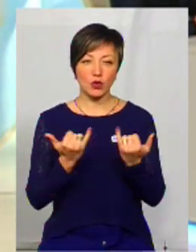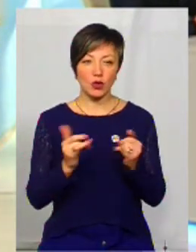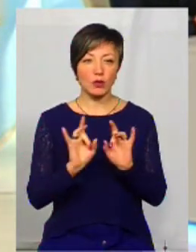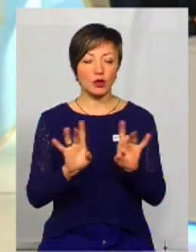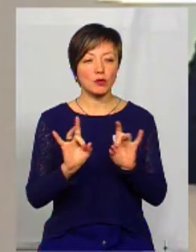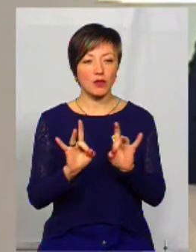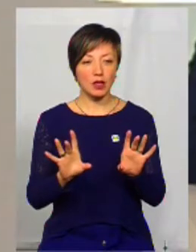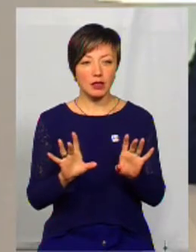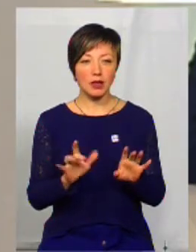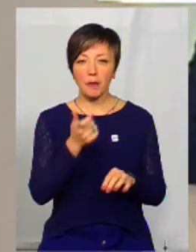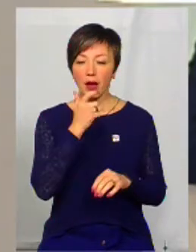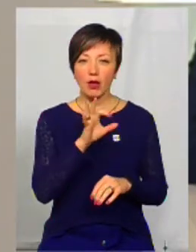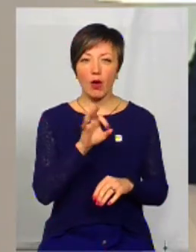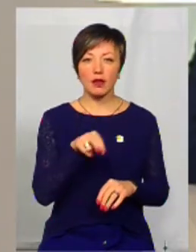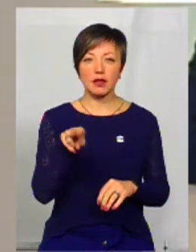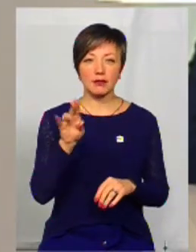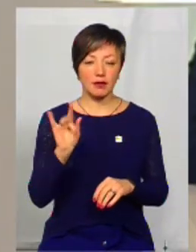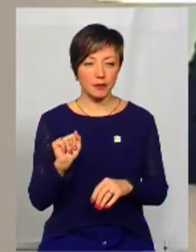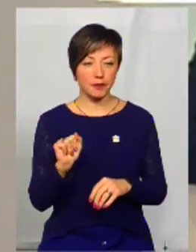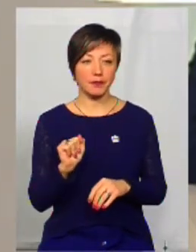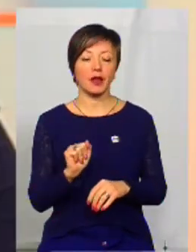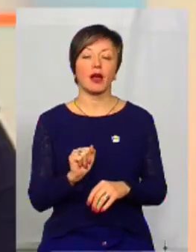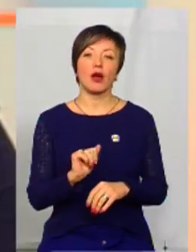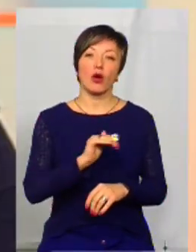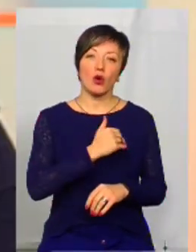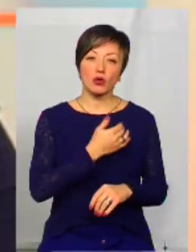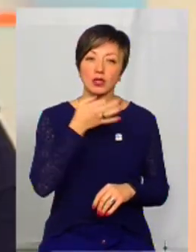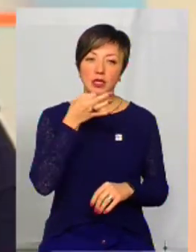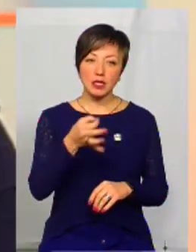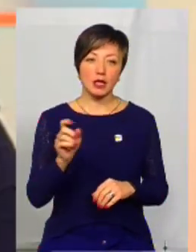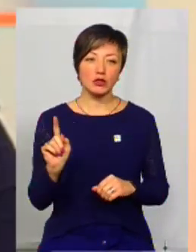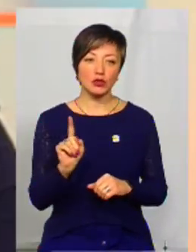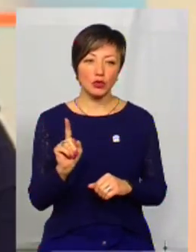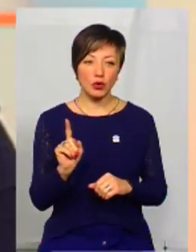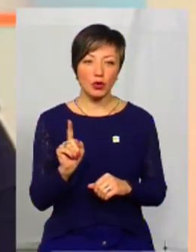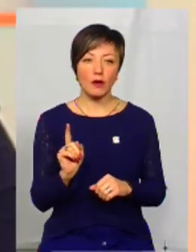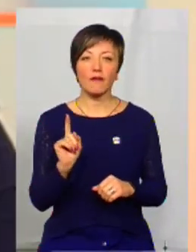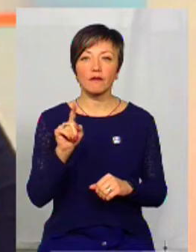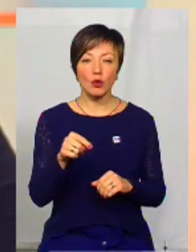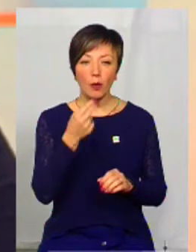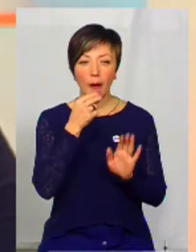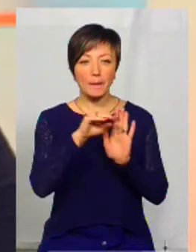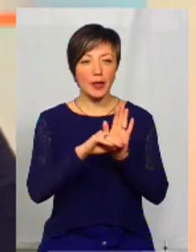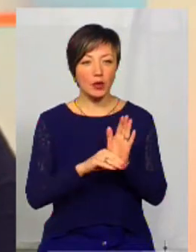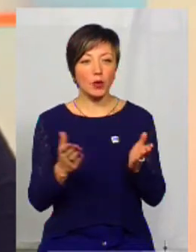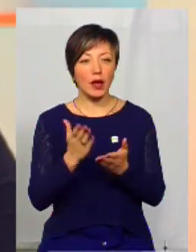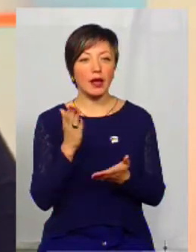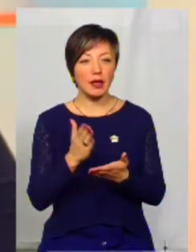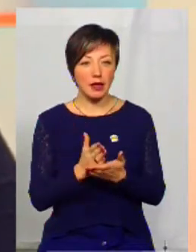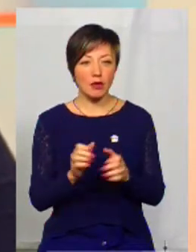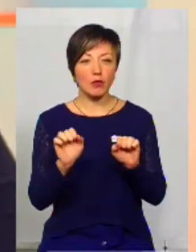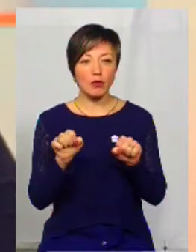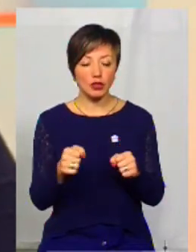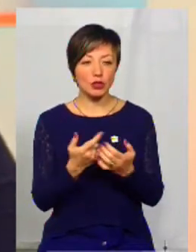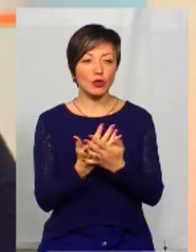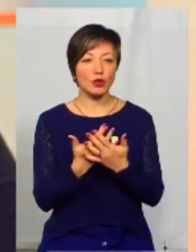буде розповідати пані Олександра. Але хочу сказати, що і в тому меню, яке є, і можна